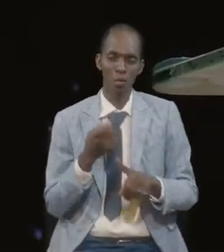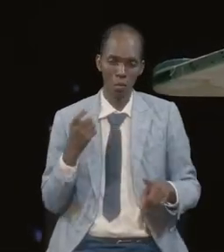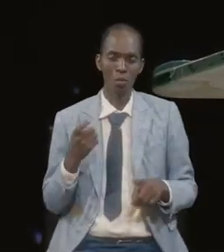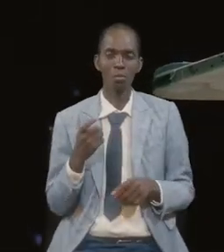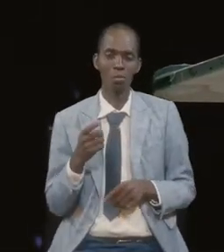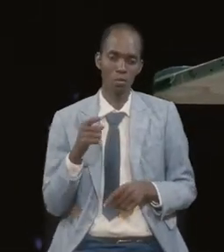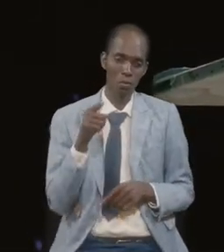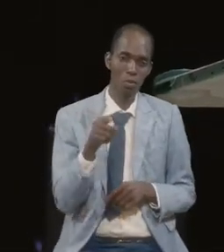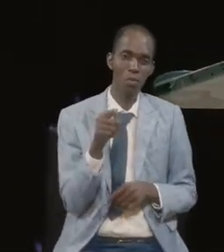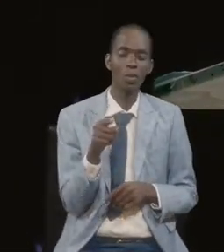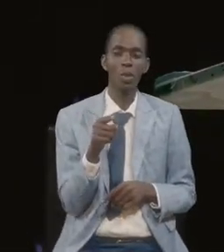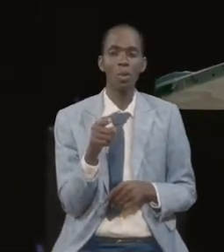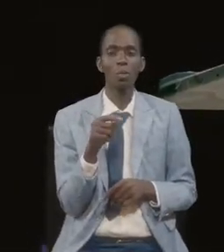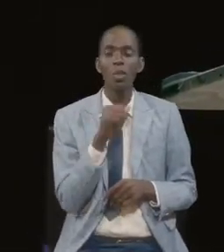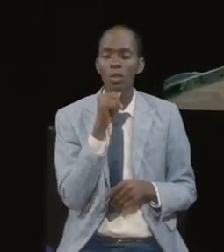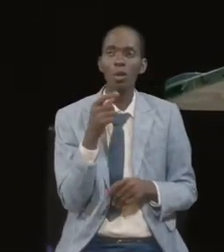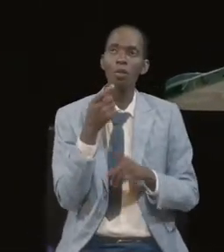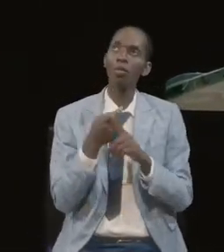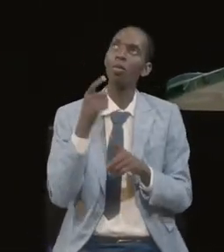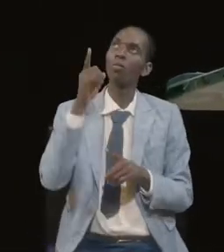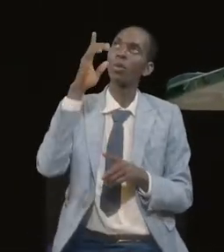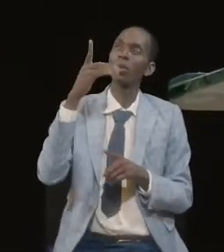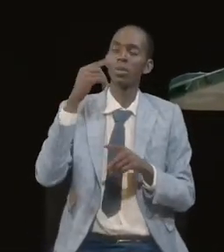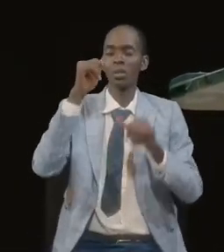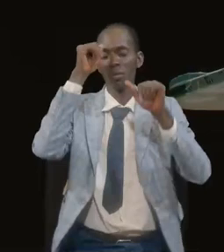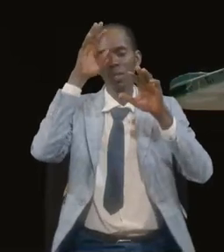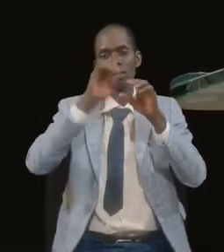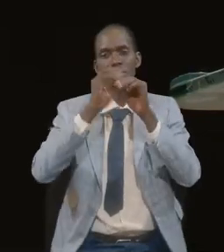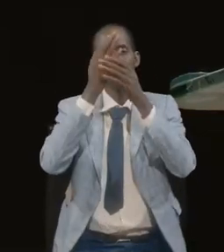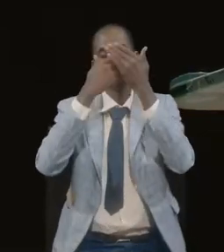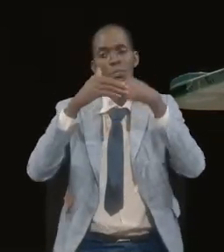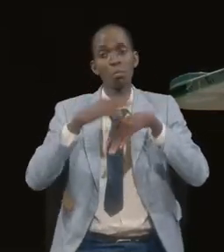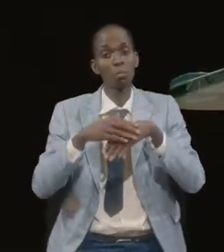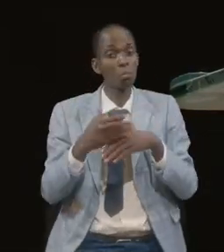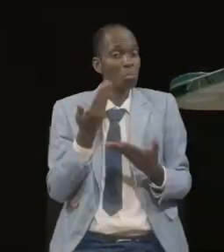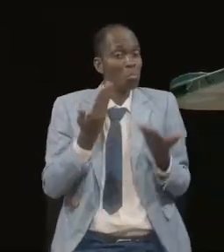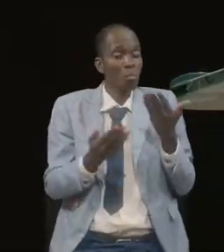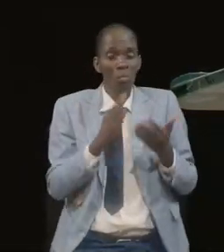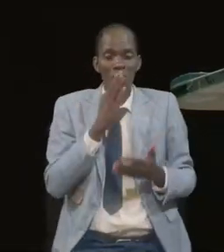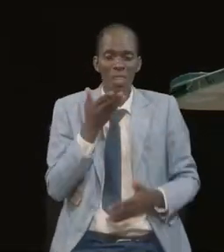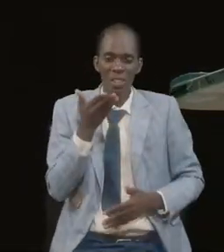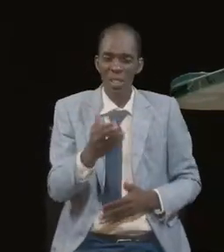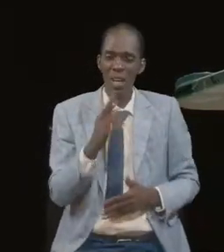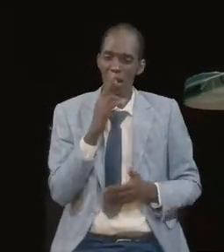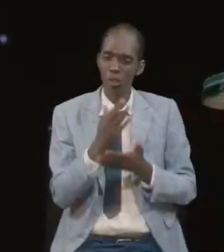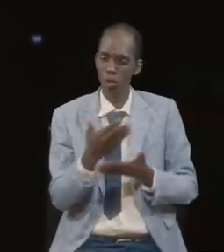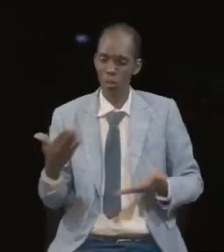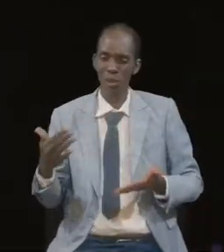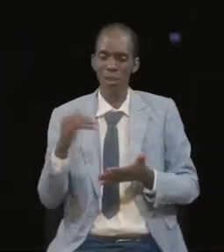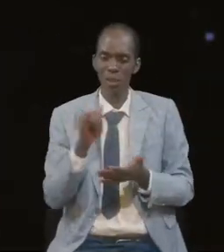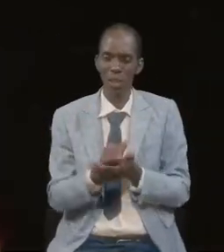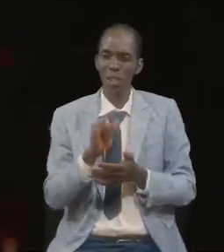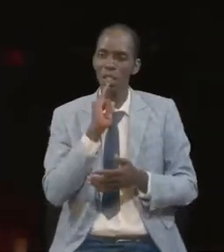du Père, le Dieu, le Père du ciel. Il y a des choses qui sont légitimement à vous. Le Seigneur vous